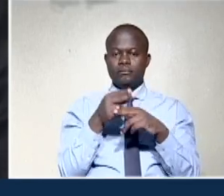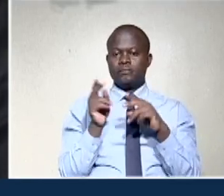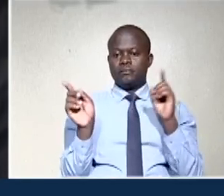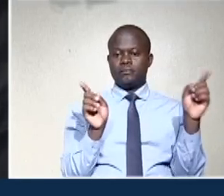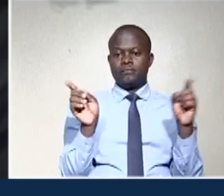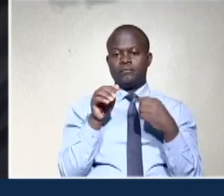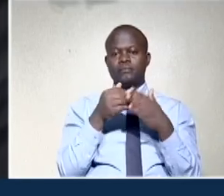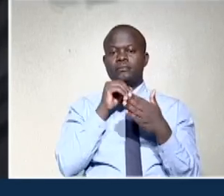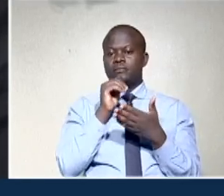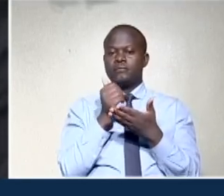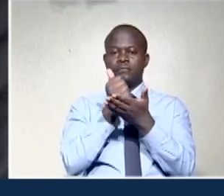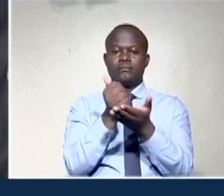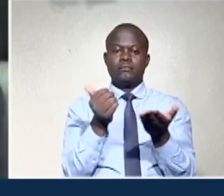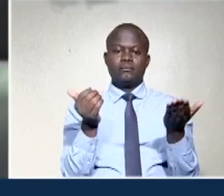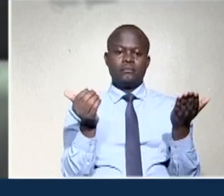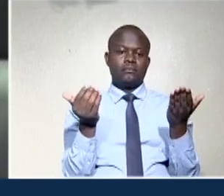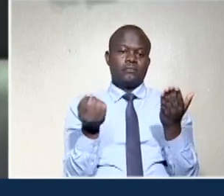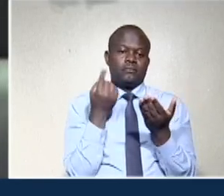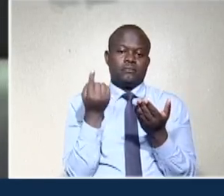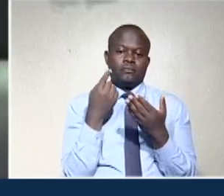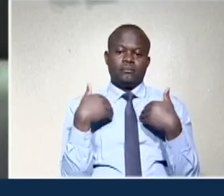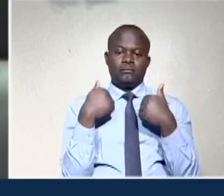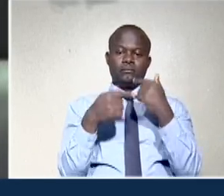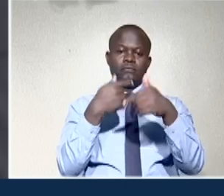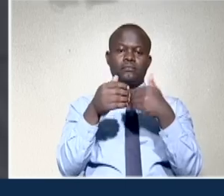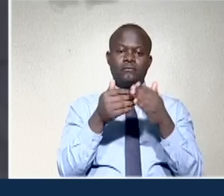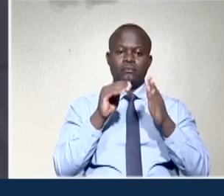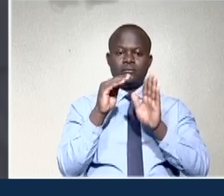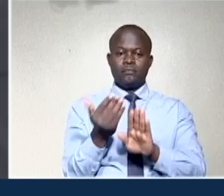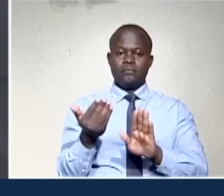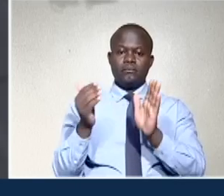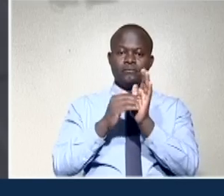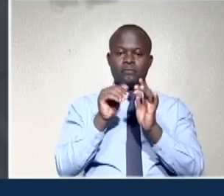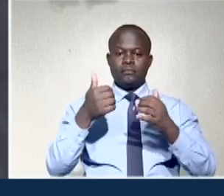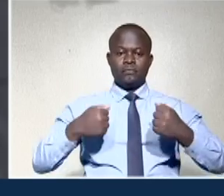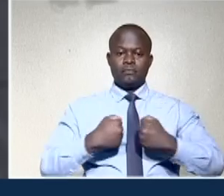mwana nta gisubizo bitanga uretse ubuzima bukomeza kuhatikirira ndetse